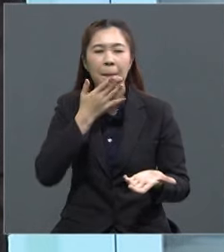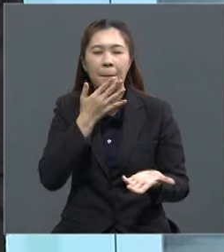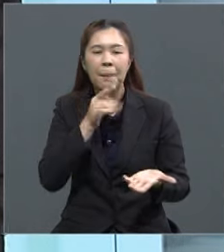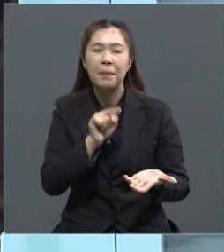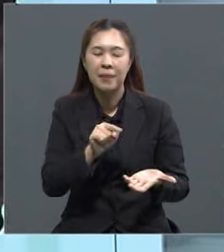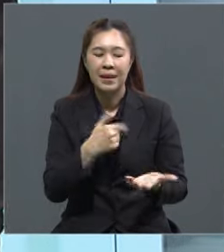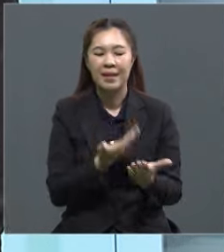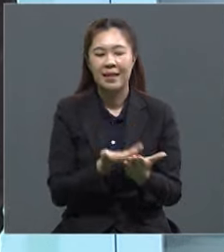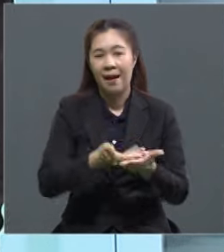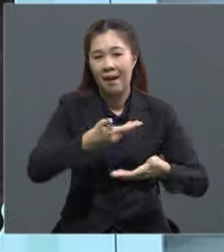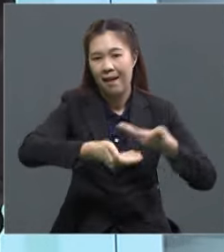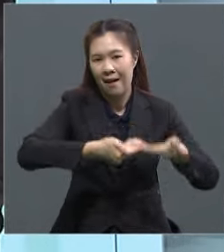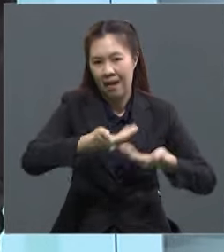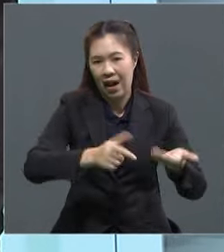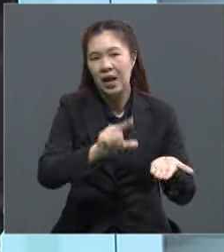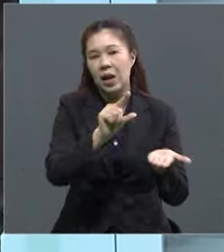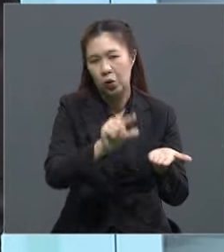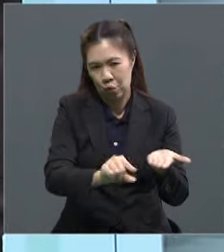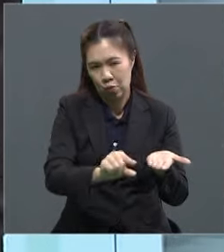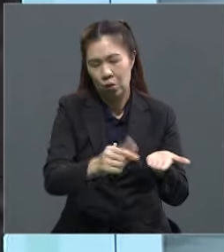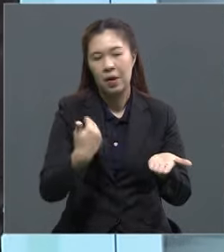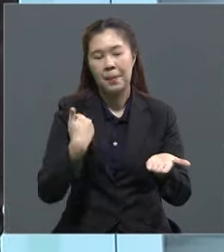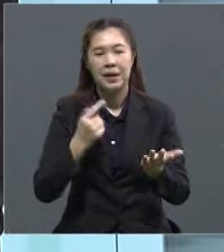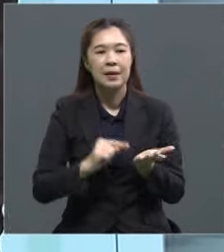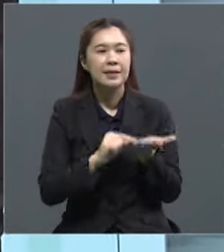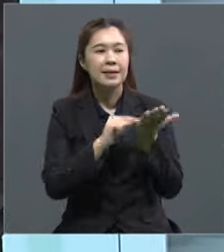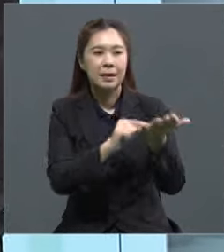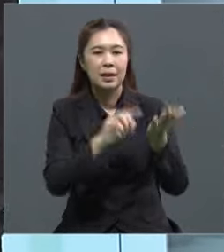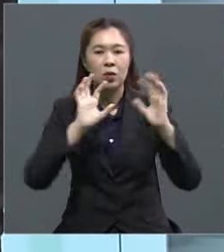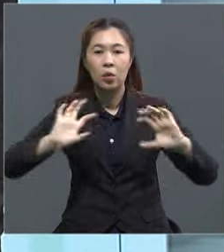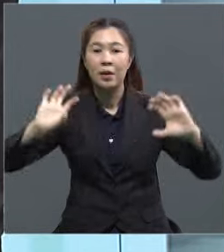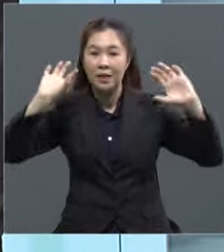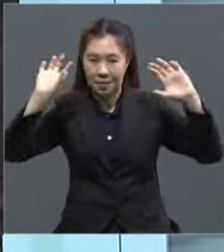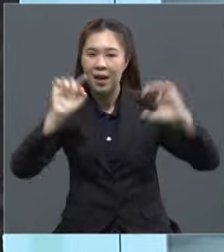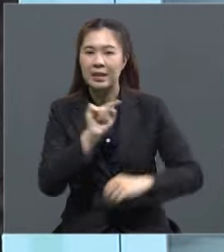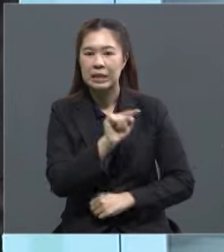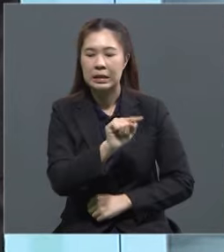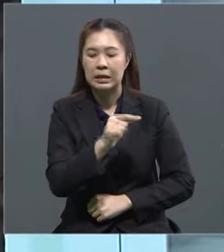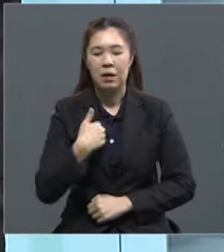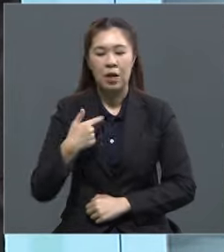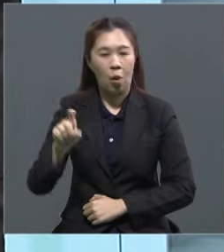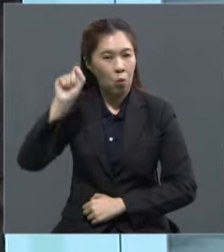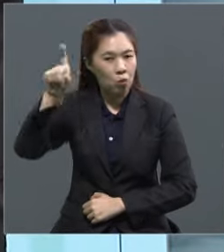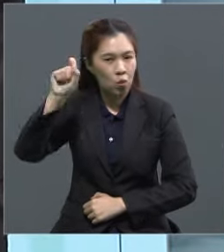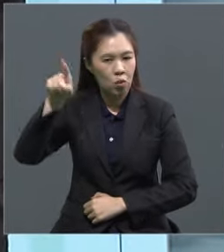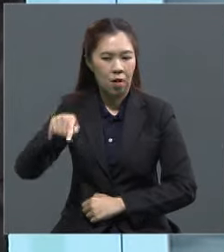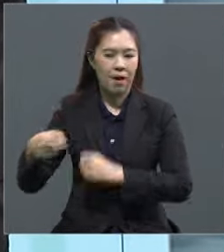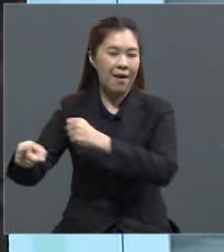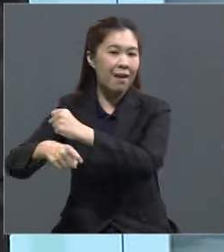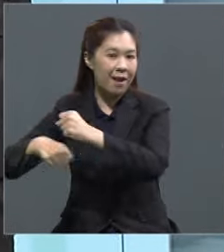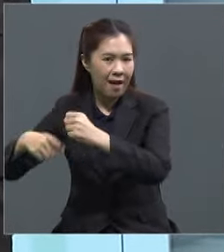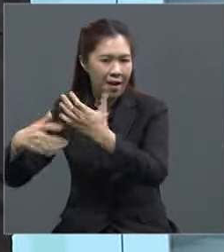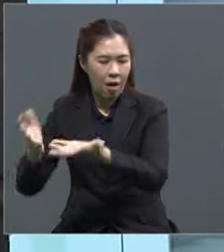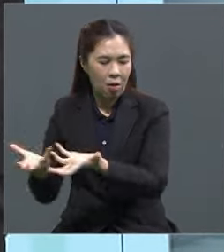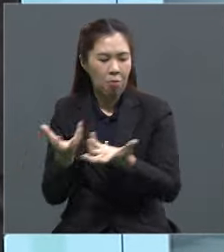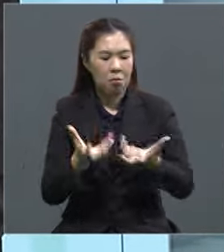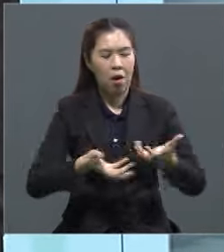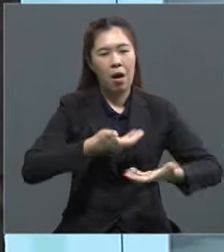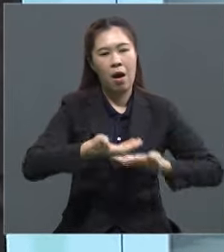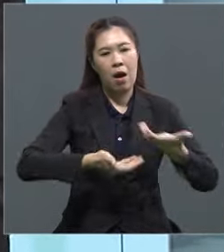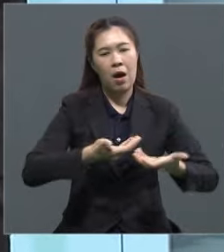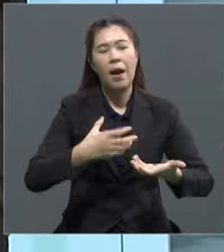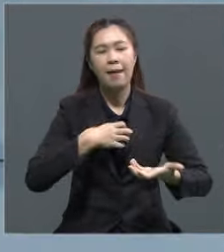น้อยอันนี้เนี่ยเราก็เสนอกับทางรัฐบาลเหมือนกันนะครับว่าในกรณีอย่างเงี้ยในเรื่องของการเล่นการเก็บเกี่ยมมาแล้วในเรื่องของราคาตรงนี้จะทำยังไงให้มัน